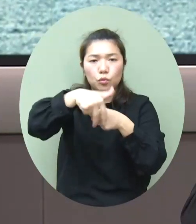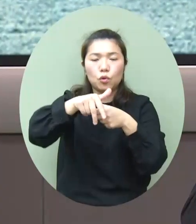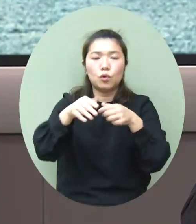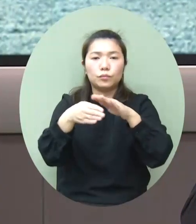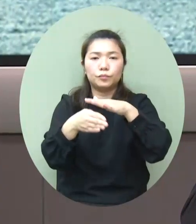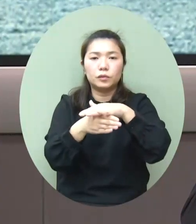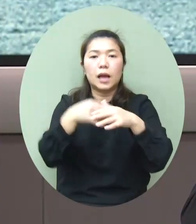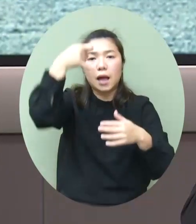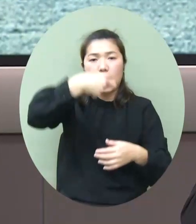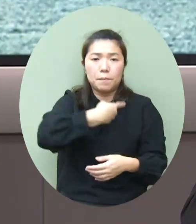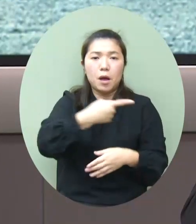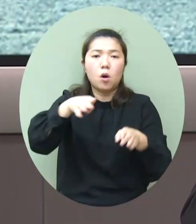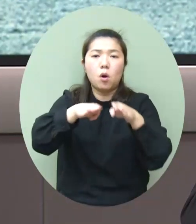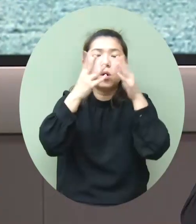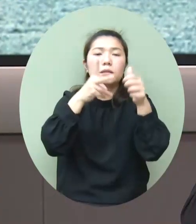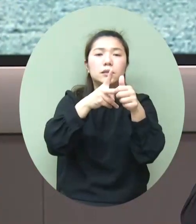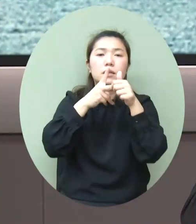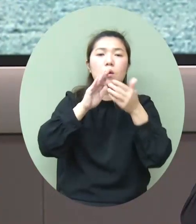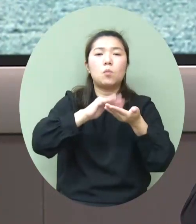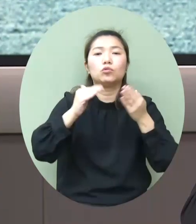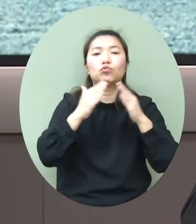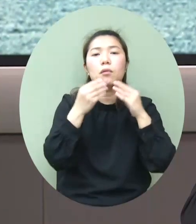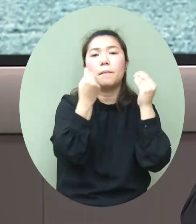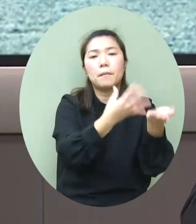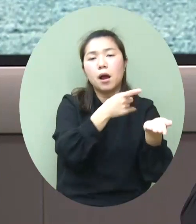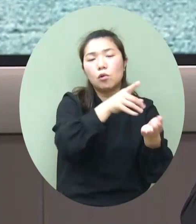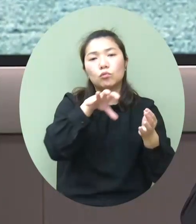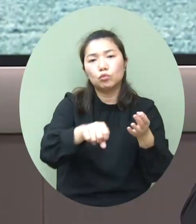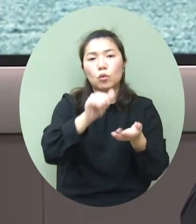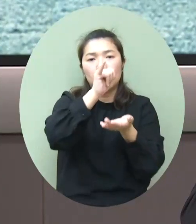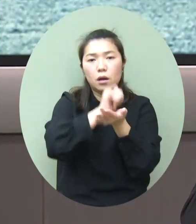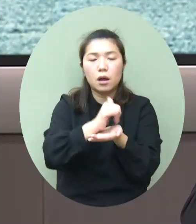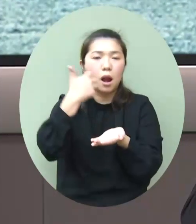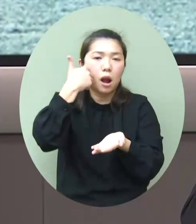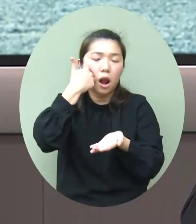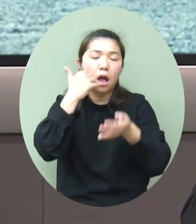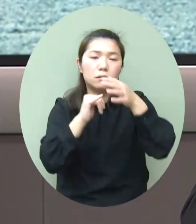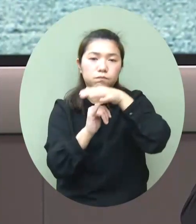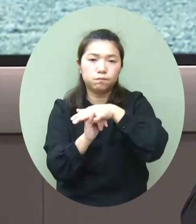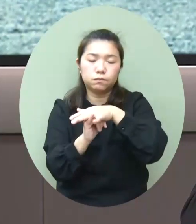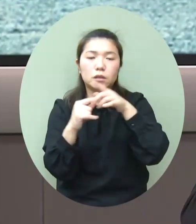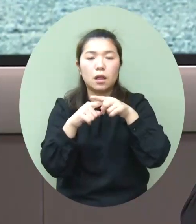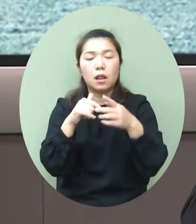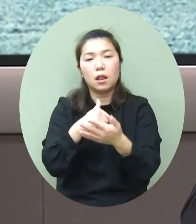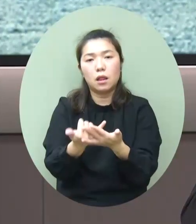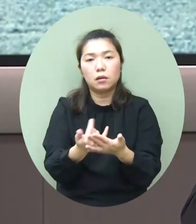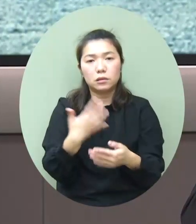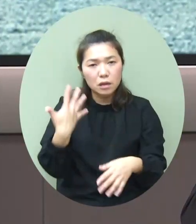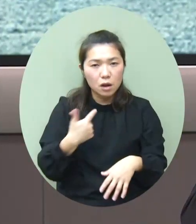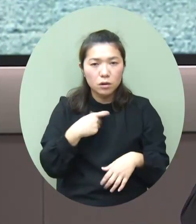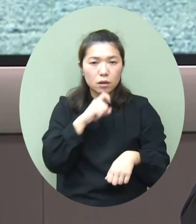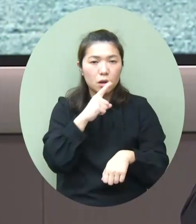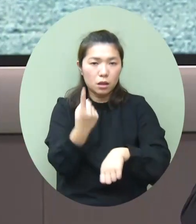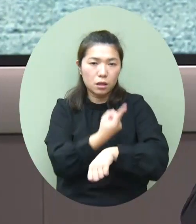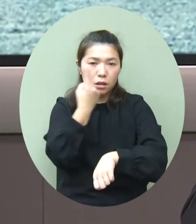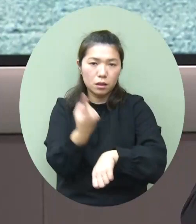署的使用。卫生署呢，也已经设立了一些临时的存放的